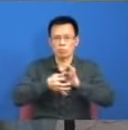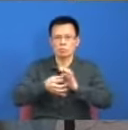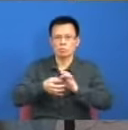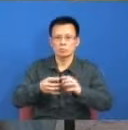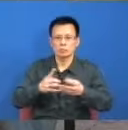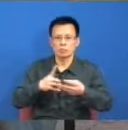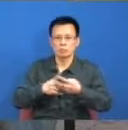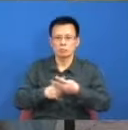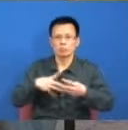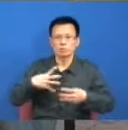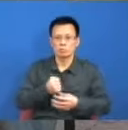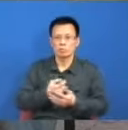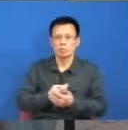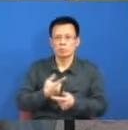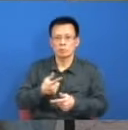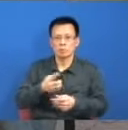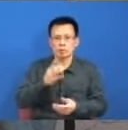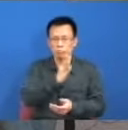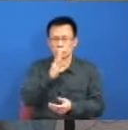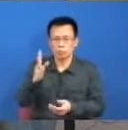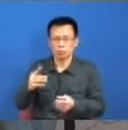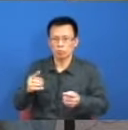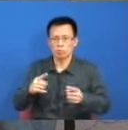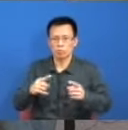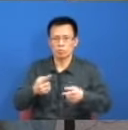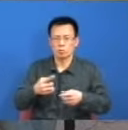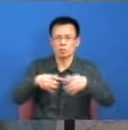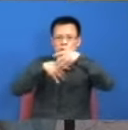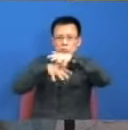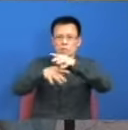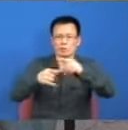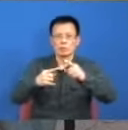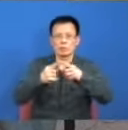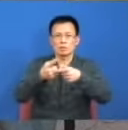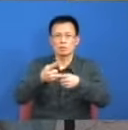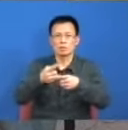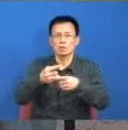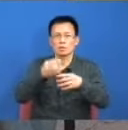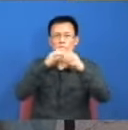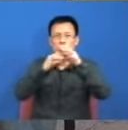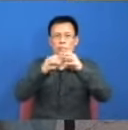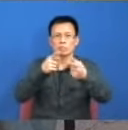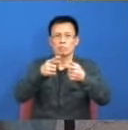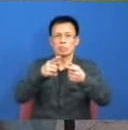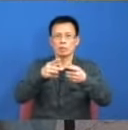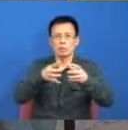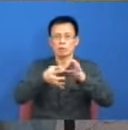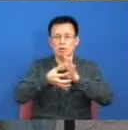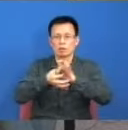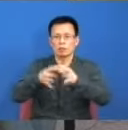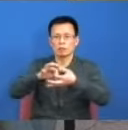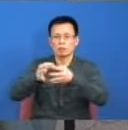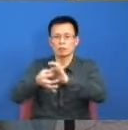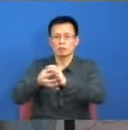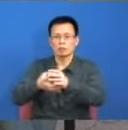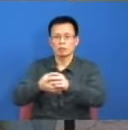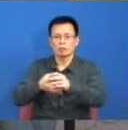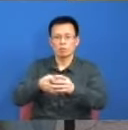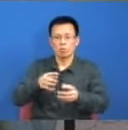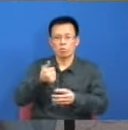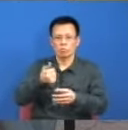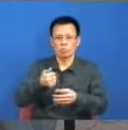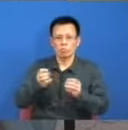人咧，係同唔同嘅社會人士係去係去係啊對話啊聯繫嘅，咁應該好好發揮呢個溝通嘅管道，就